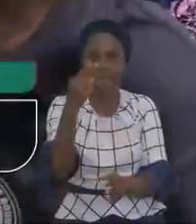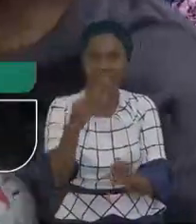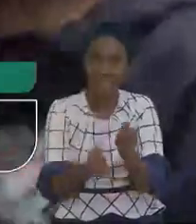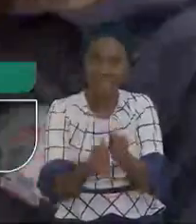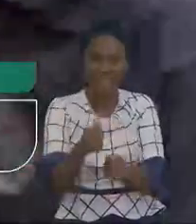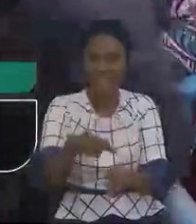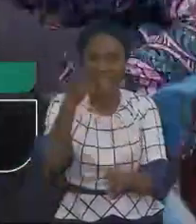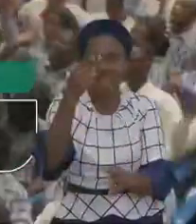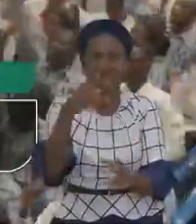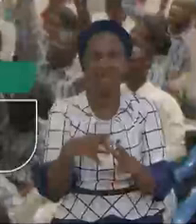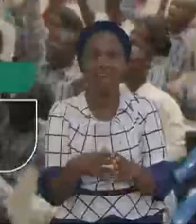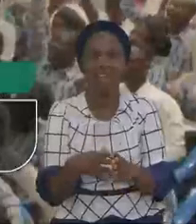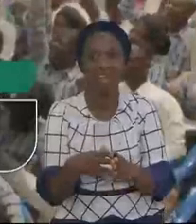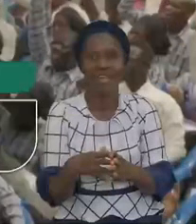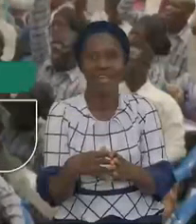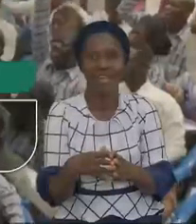J'ai dit plus haut.